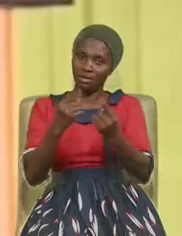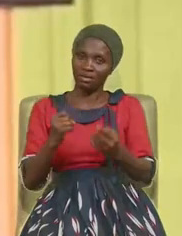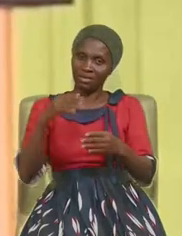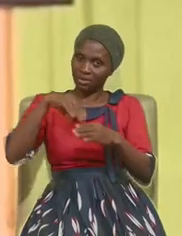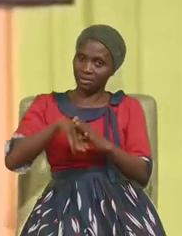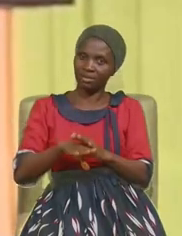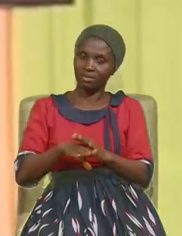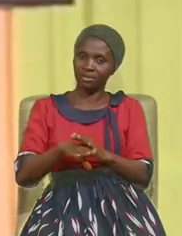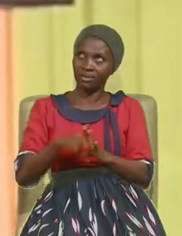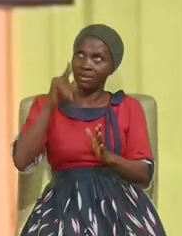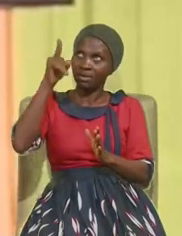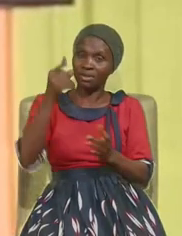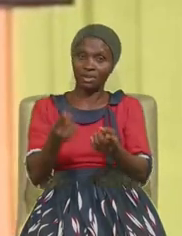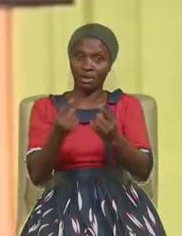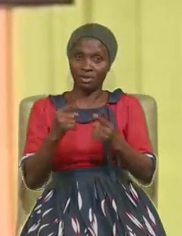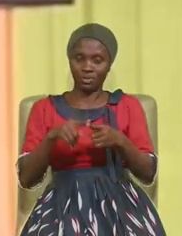Il vient rester.